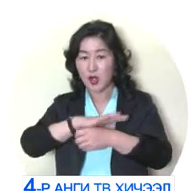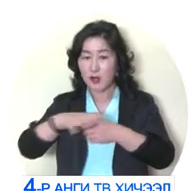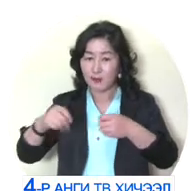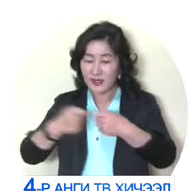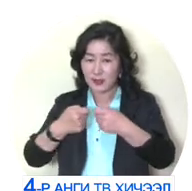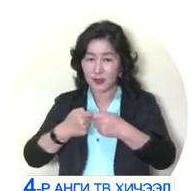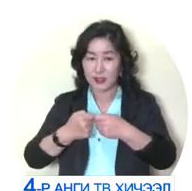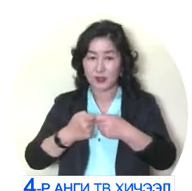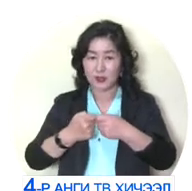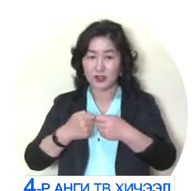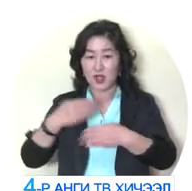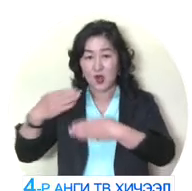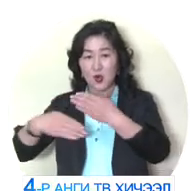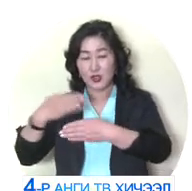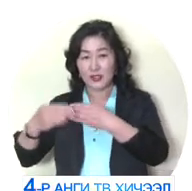бичээрэй.